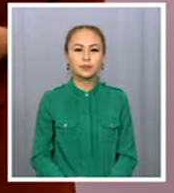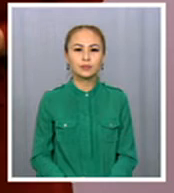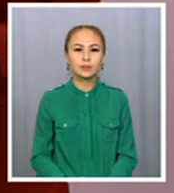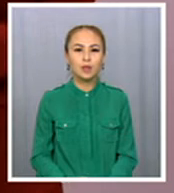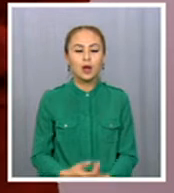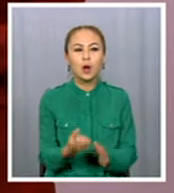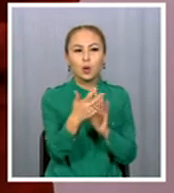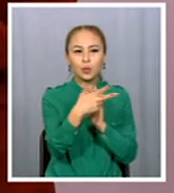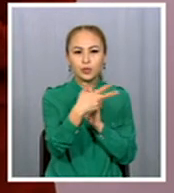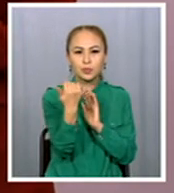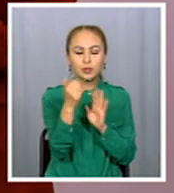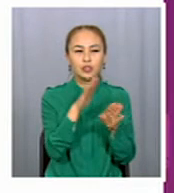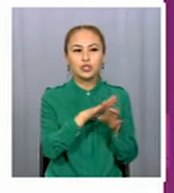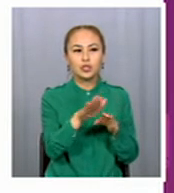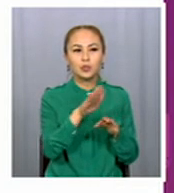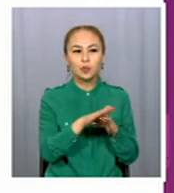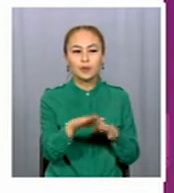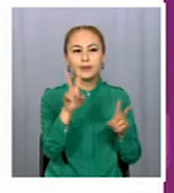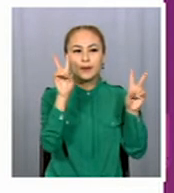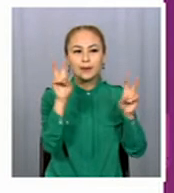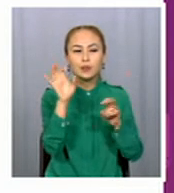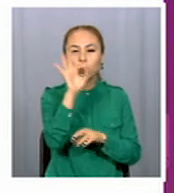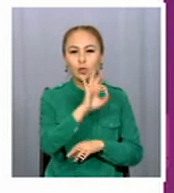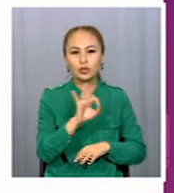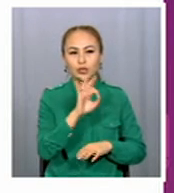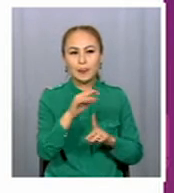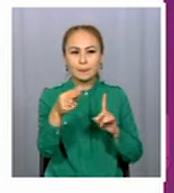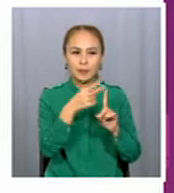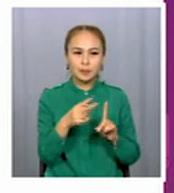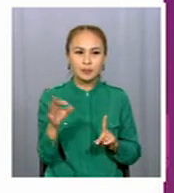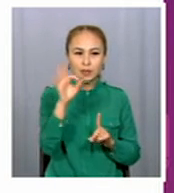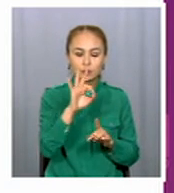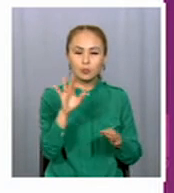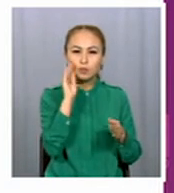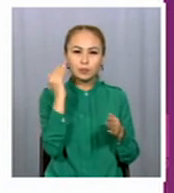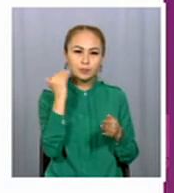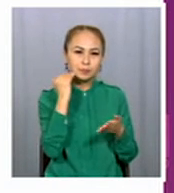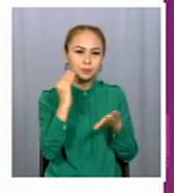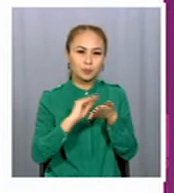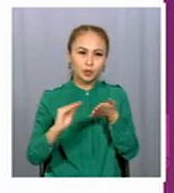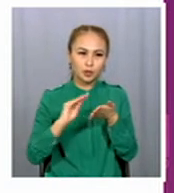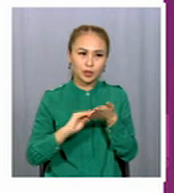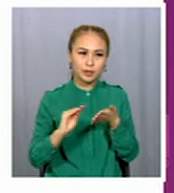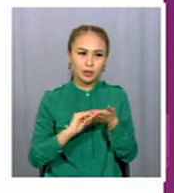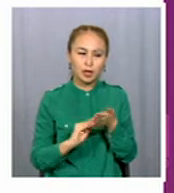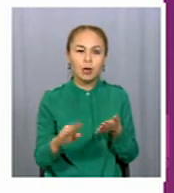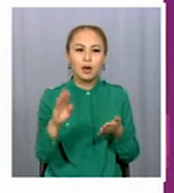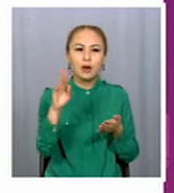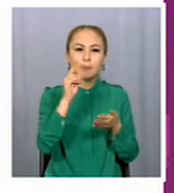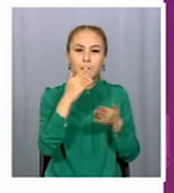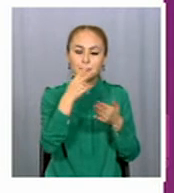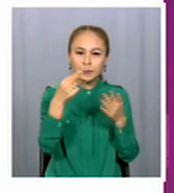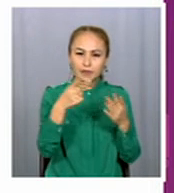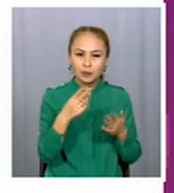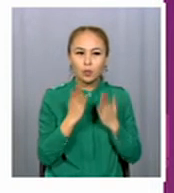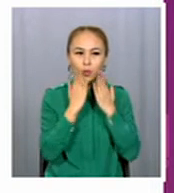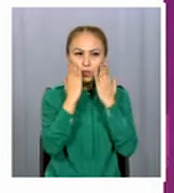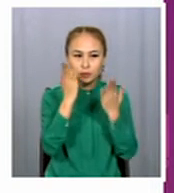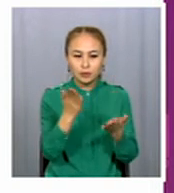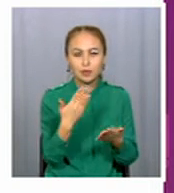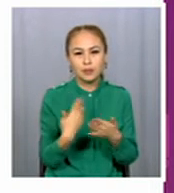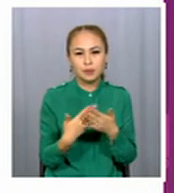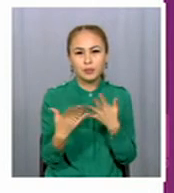31-ші жаттығу. Тақырып бойынша мәтін мазмұнын болжаңдар. мәтінді оқыңдар. Қаны